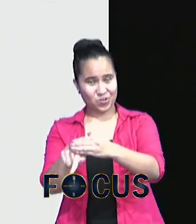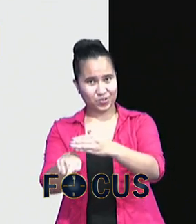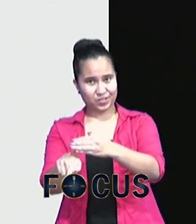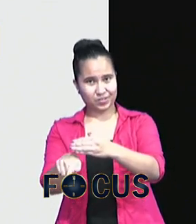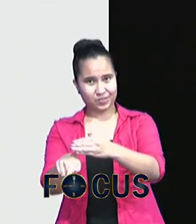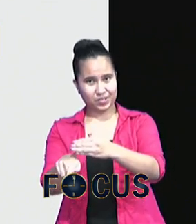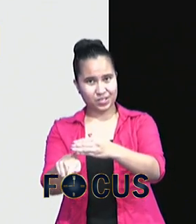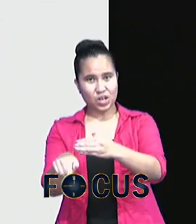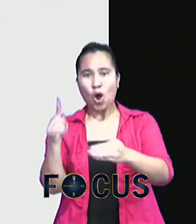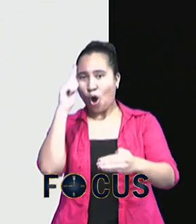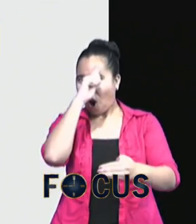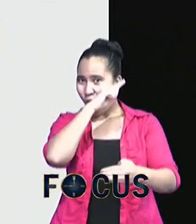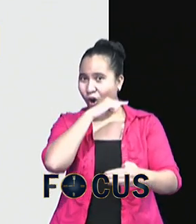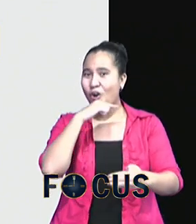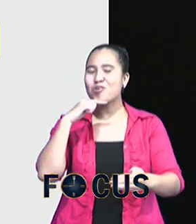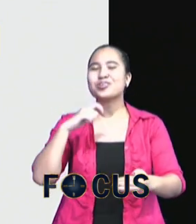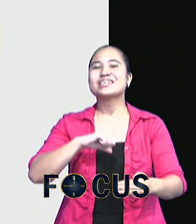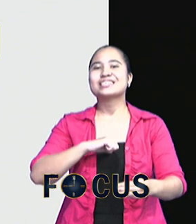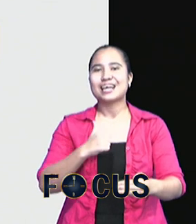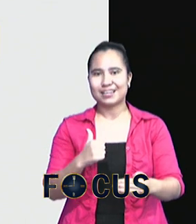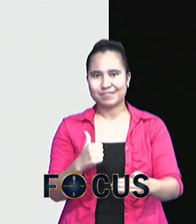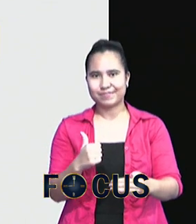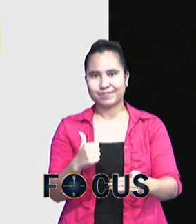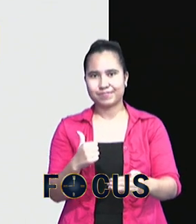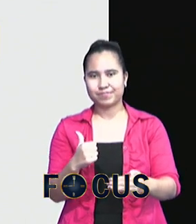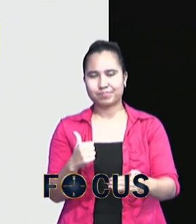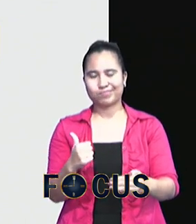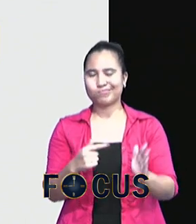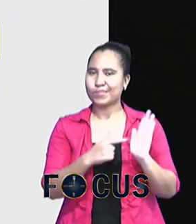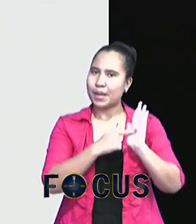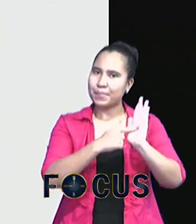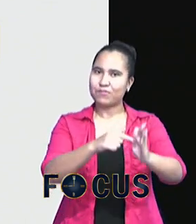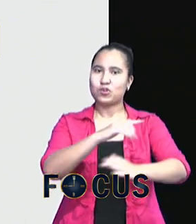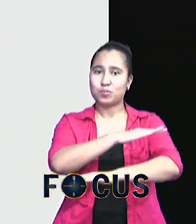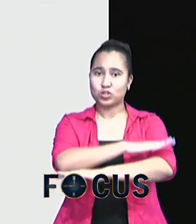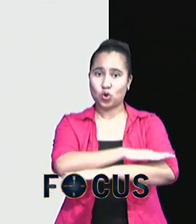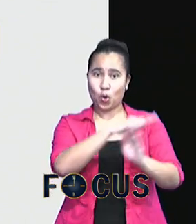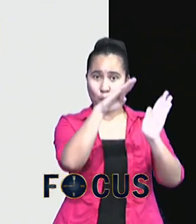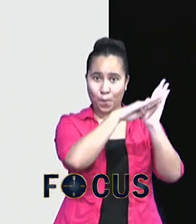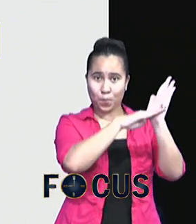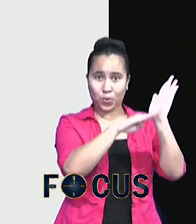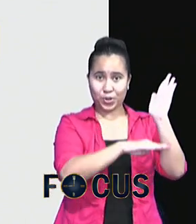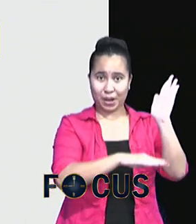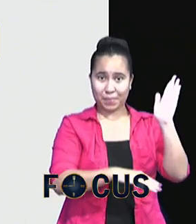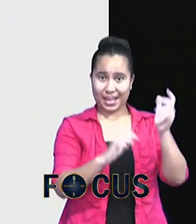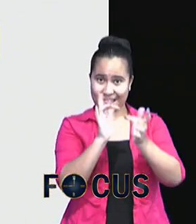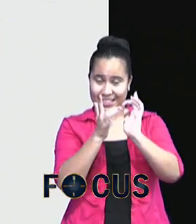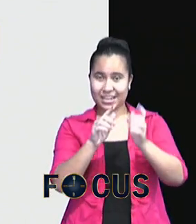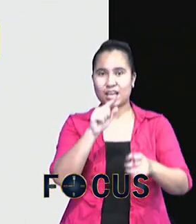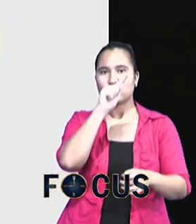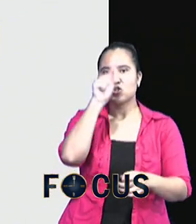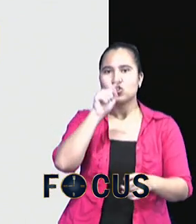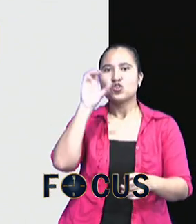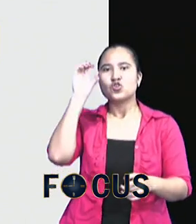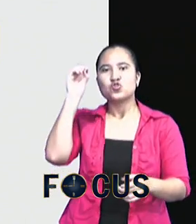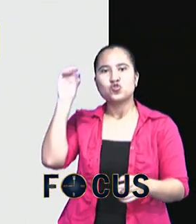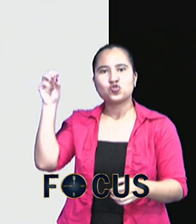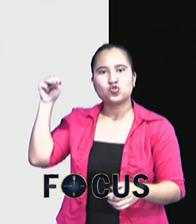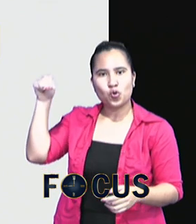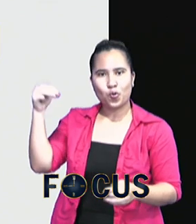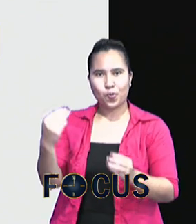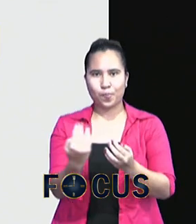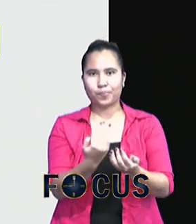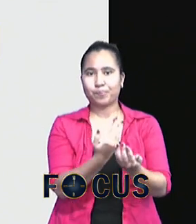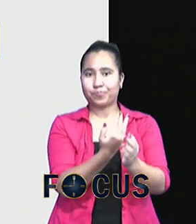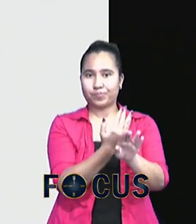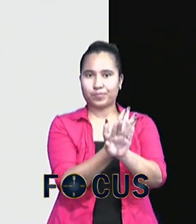de ouders zelf. Omdat wanneer bijvoorbeeld een school het programma Zoom gebruikt, dan moet de leerling in